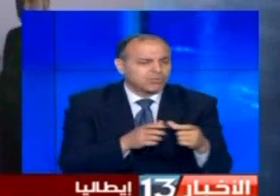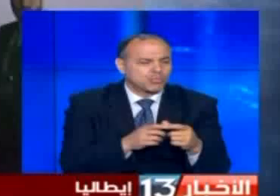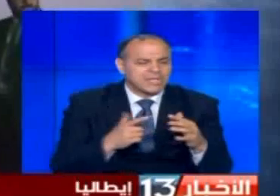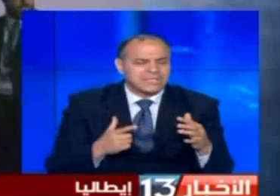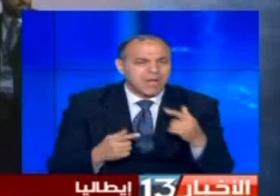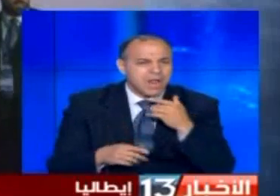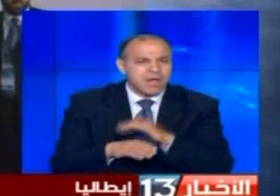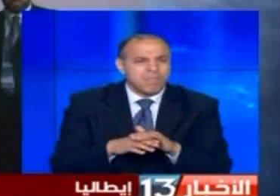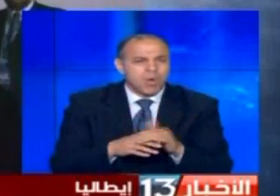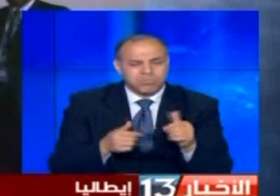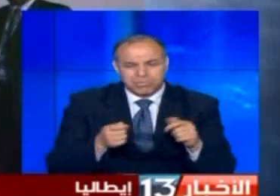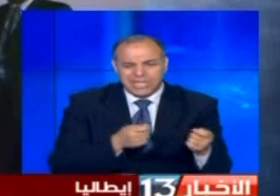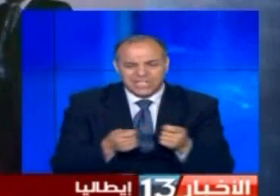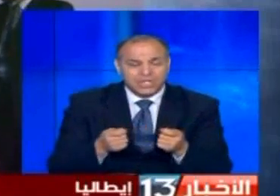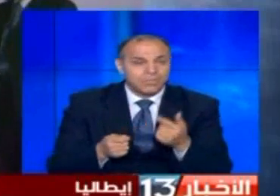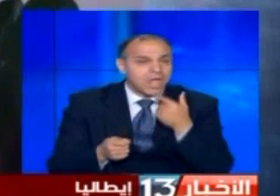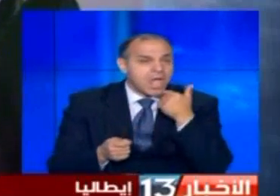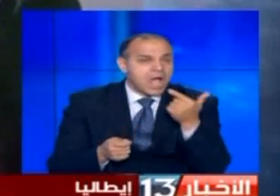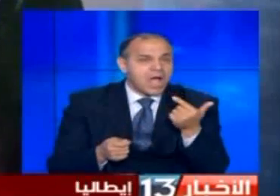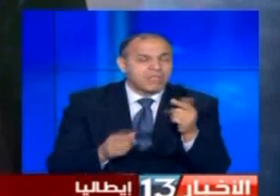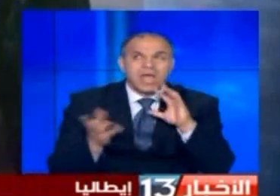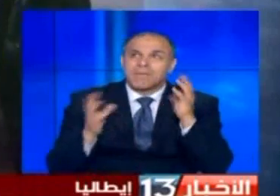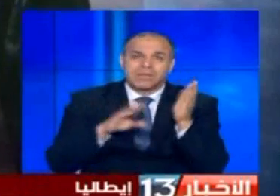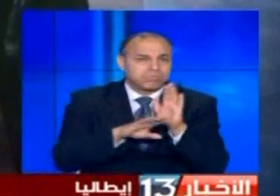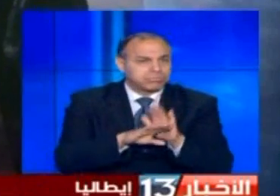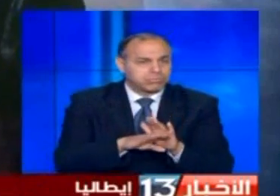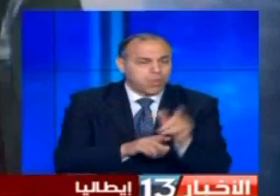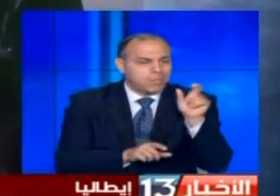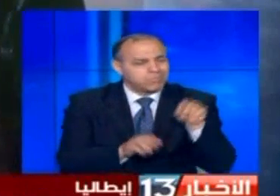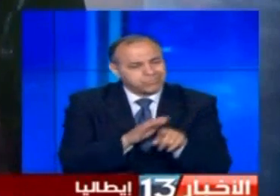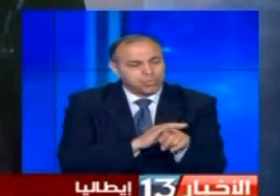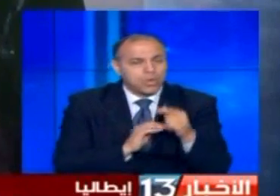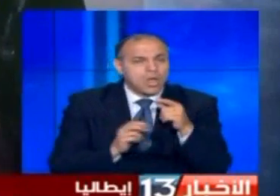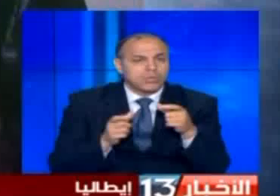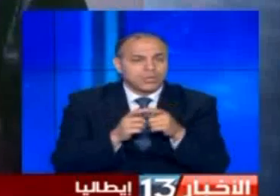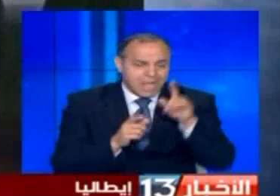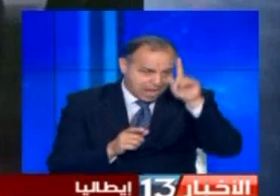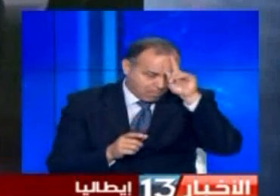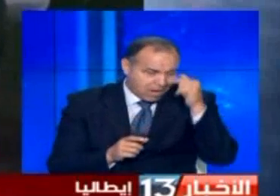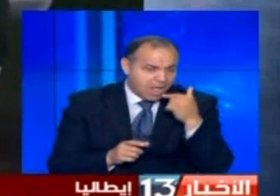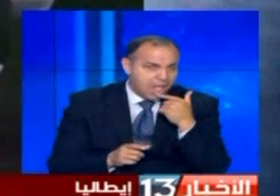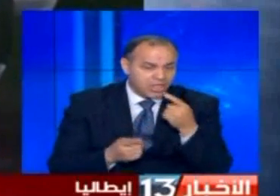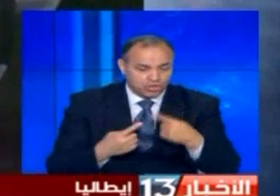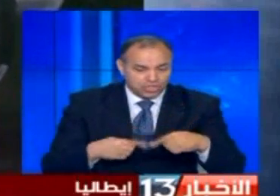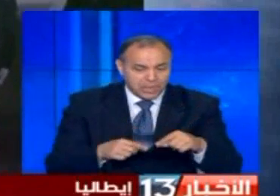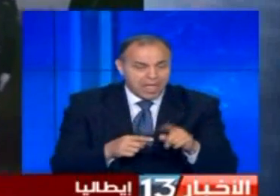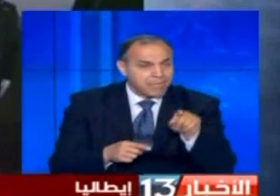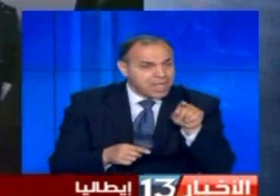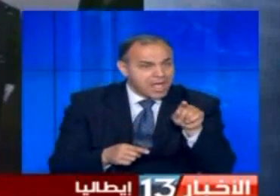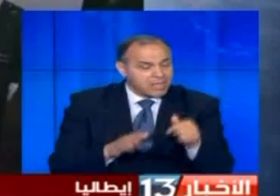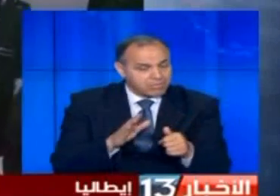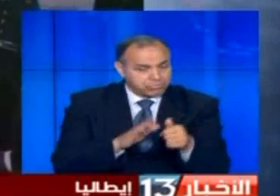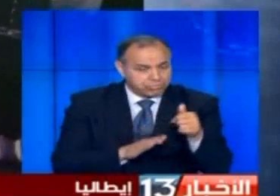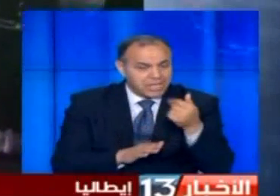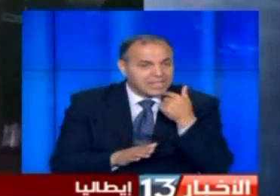السب حول تحرير التجاره وحمايه المناخ وسياسه الهجره وترى الحكومه الالمانيه ان هذه القمه ستكون ناجحه